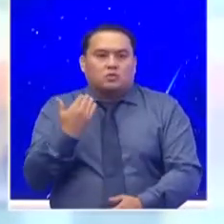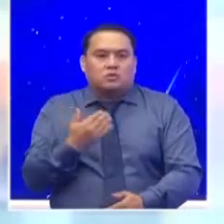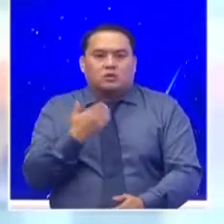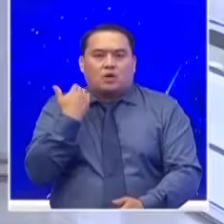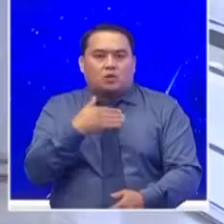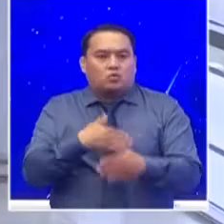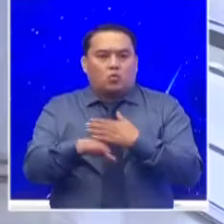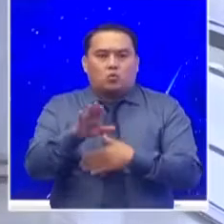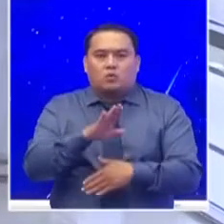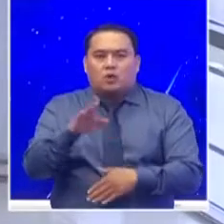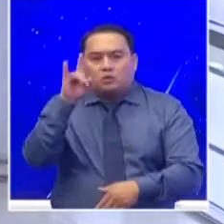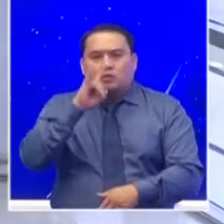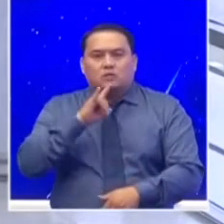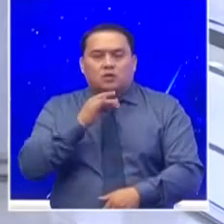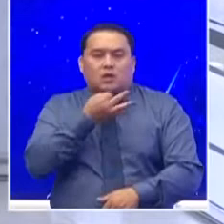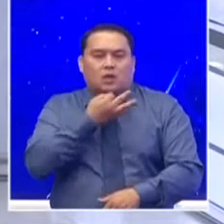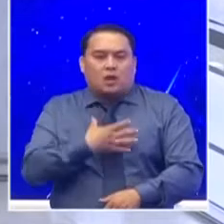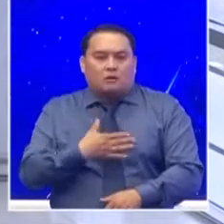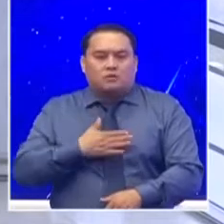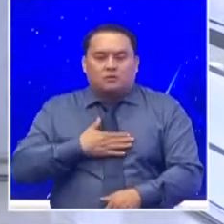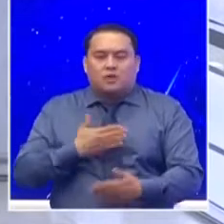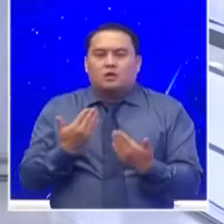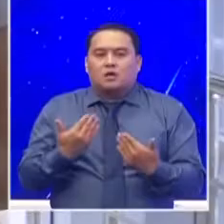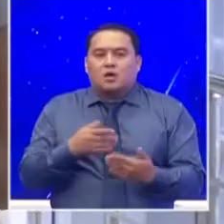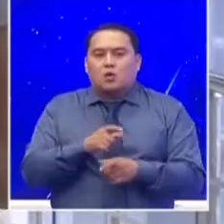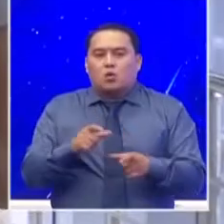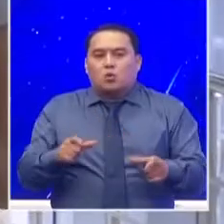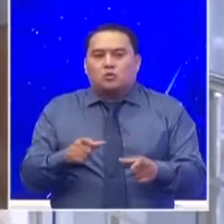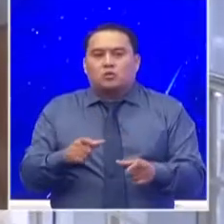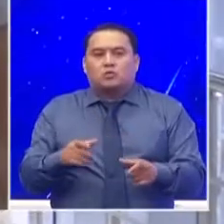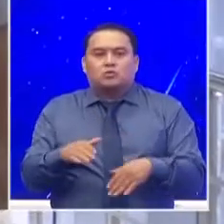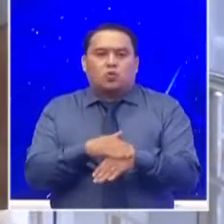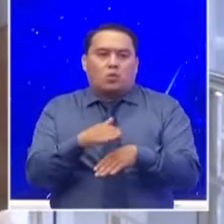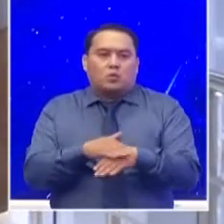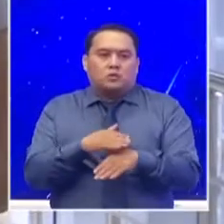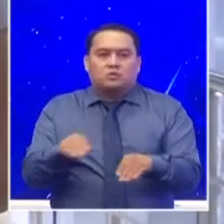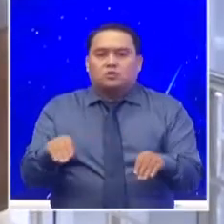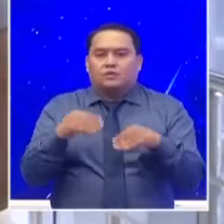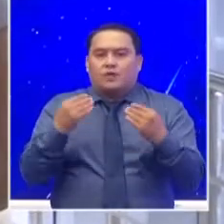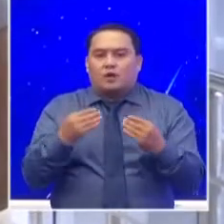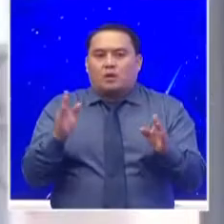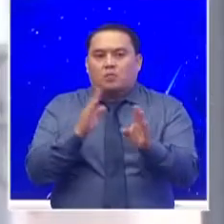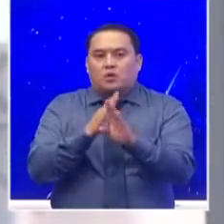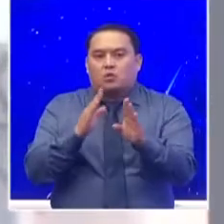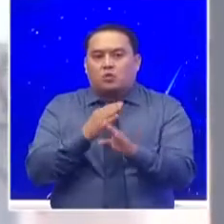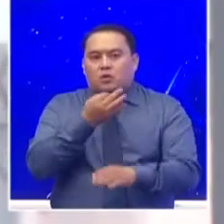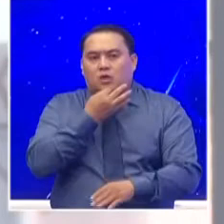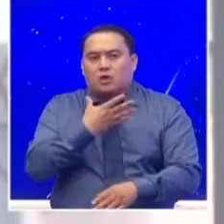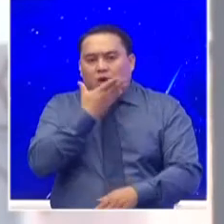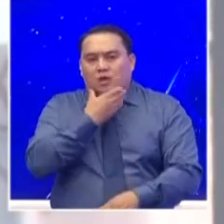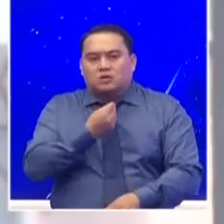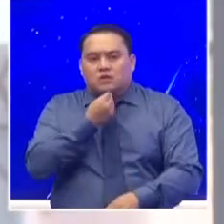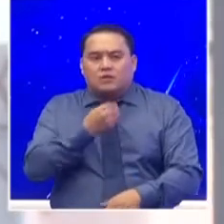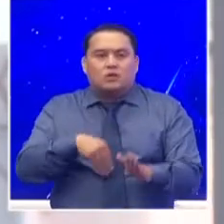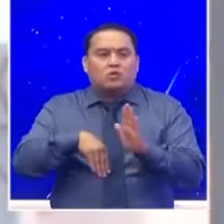хочу покидать эту страну. Мне очень нравится Казахстан. Люди здесь приветливые, воздух чистый, а природа красивая. Это одна из